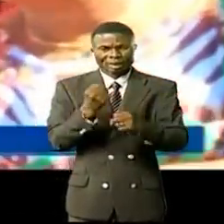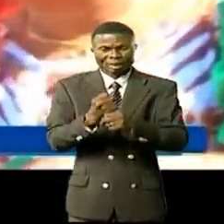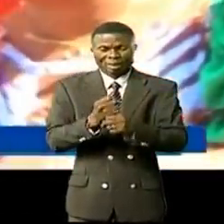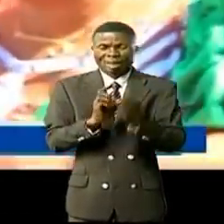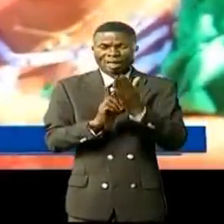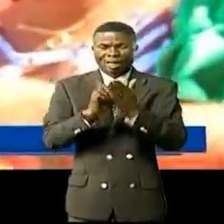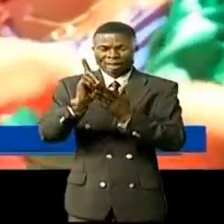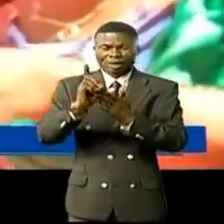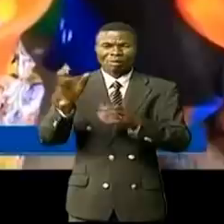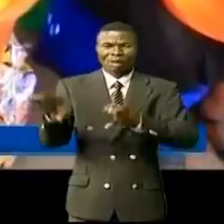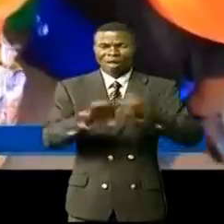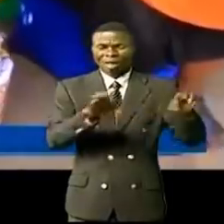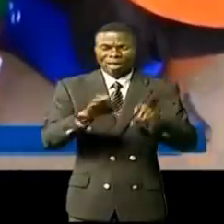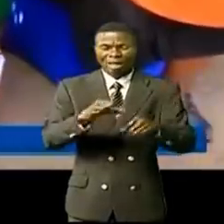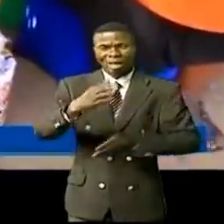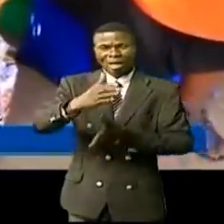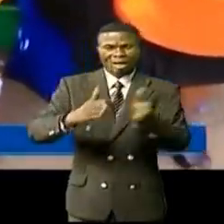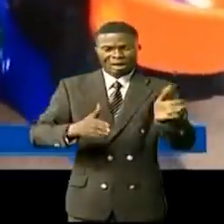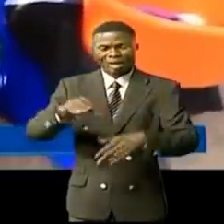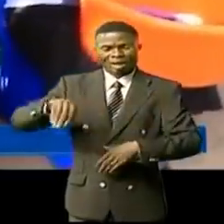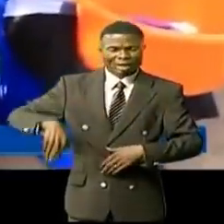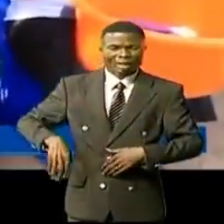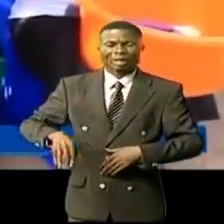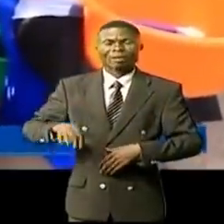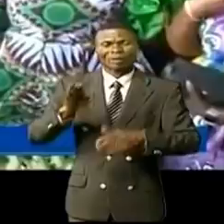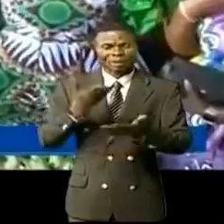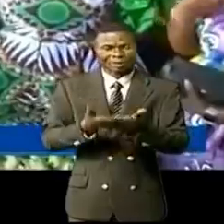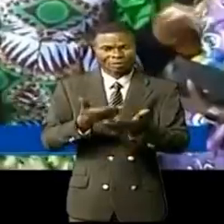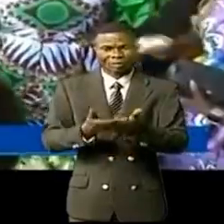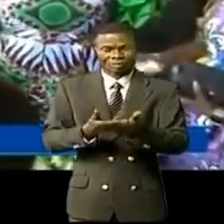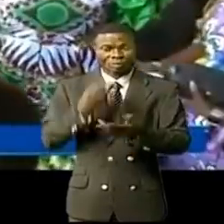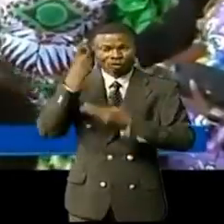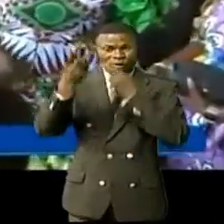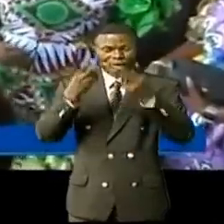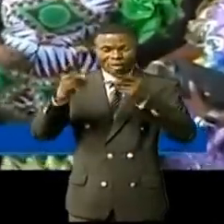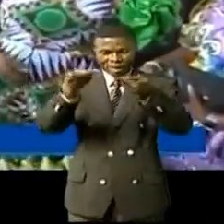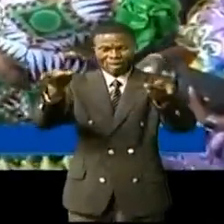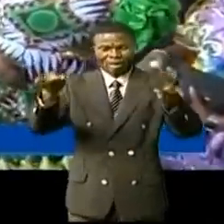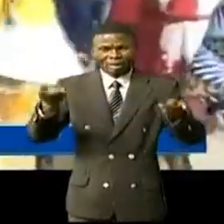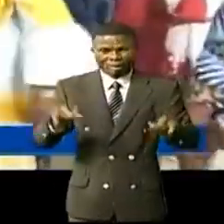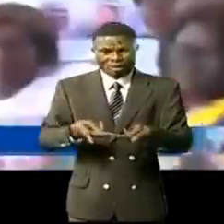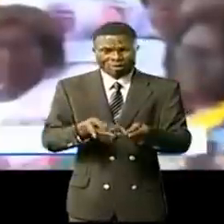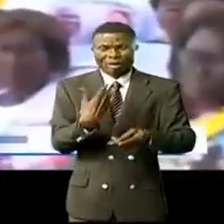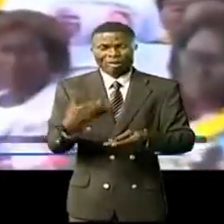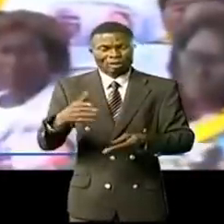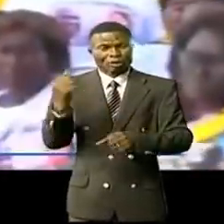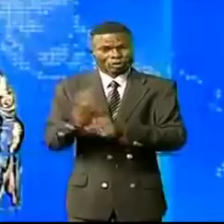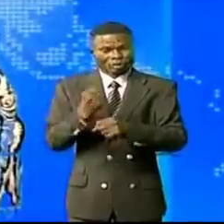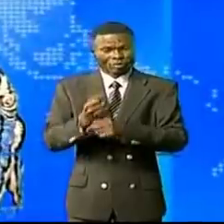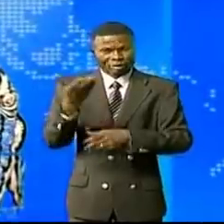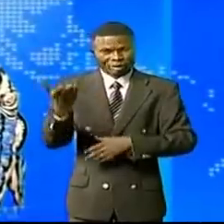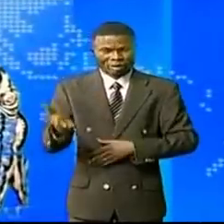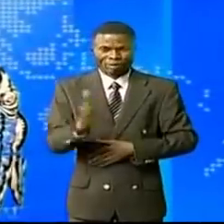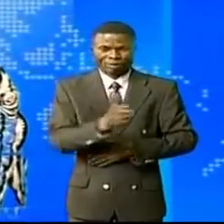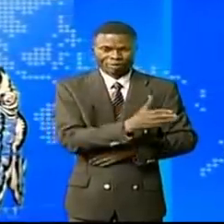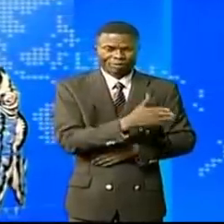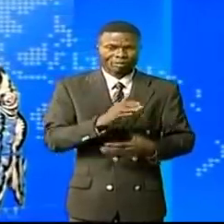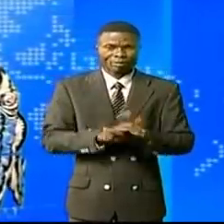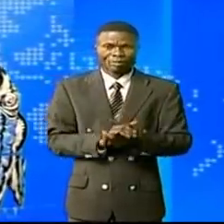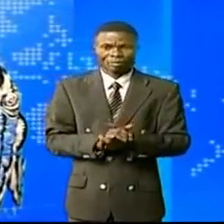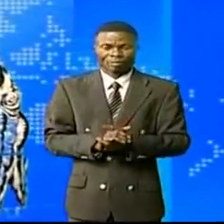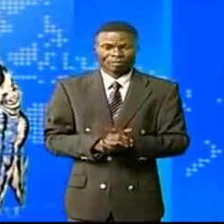booster les activités génératrices des revenus. S'en est suivi la visite des stands des produits locaux.